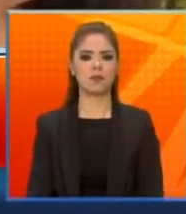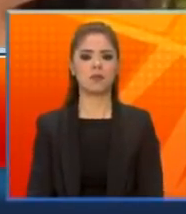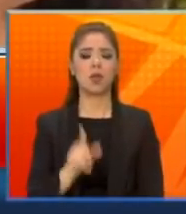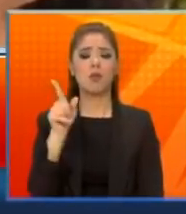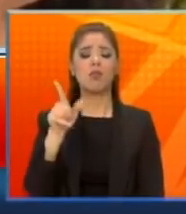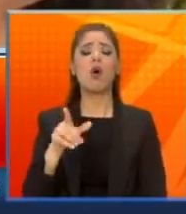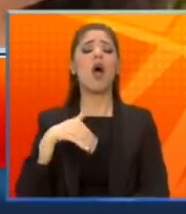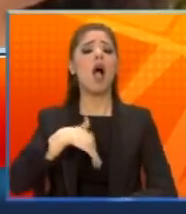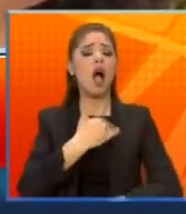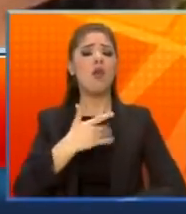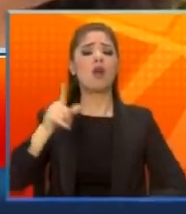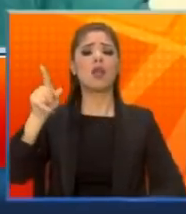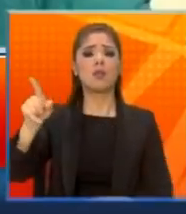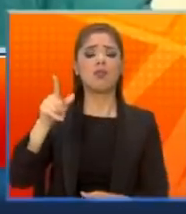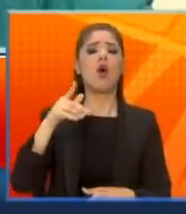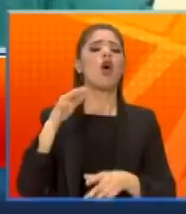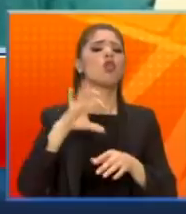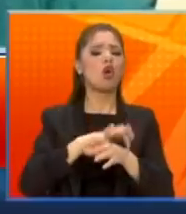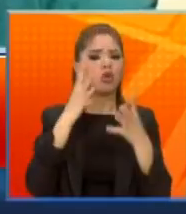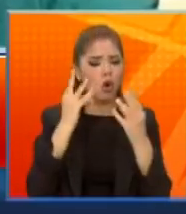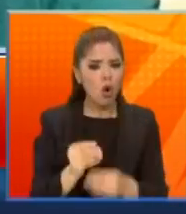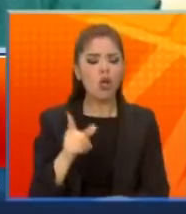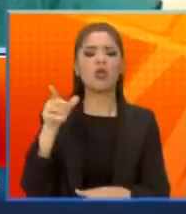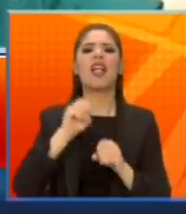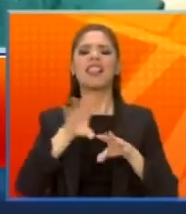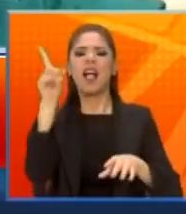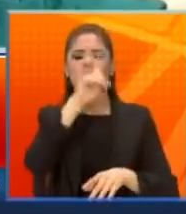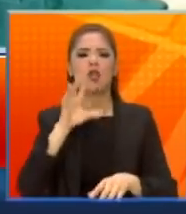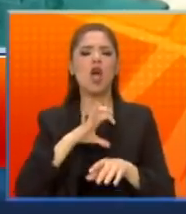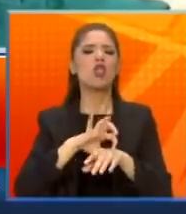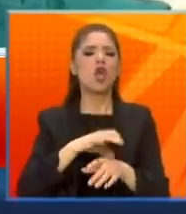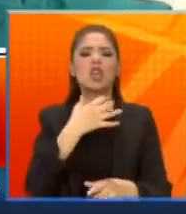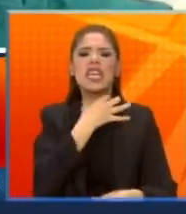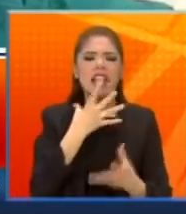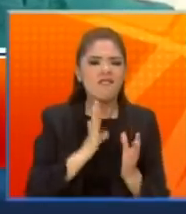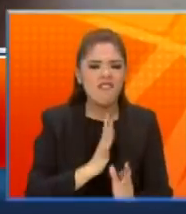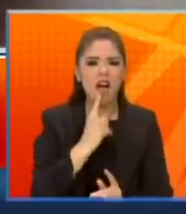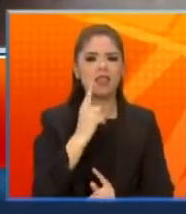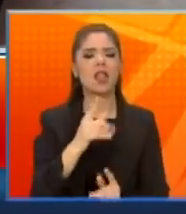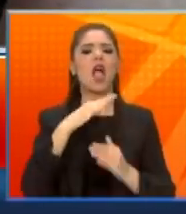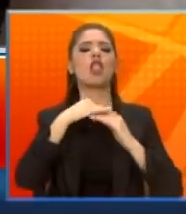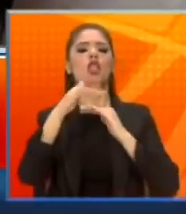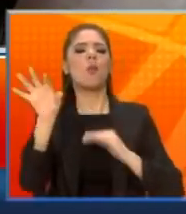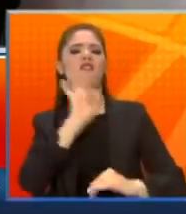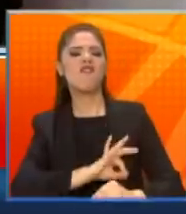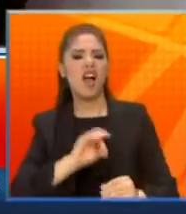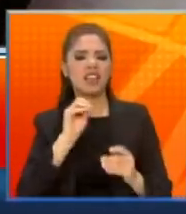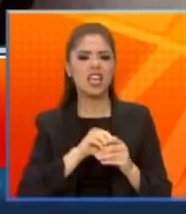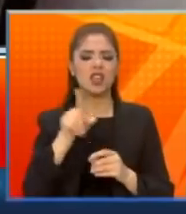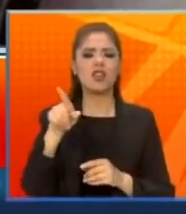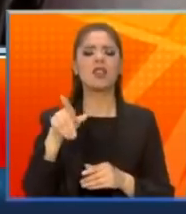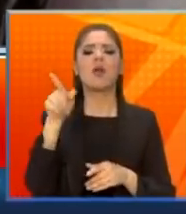Sanık avukatları müvekkillerinin doktor olduğunu, salgın nedeniyle doktor ihtiyacı bulunduğunu ve topluma faydalı olması